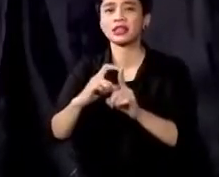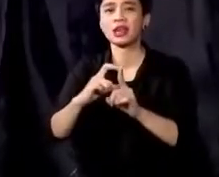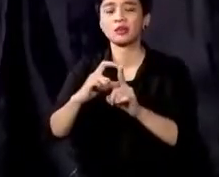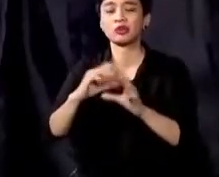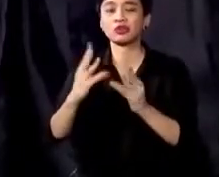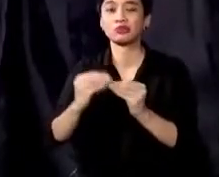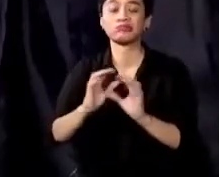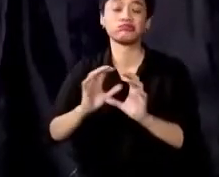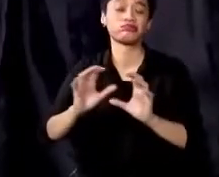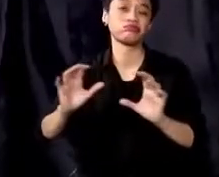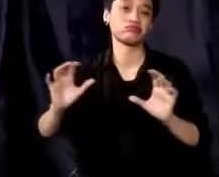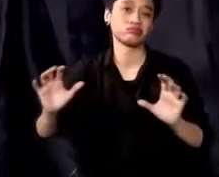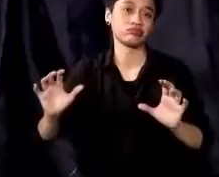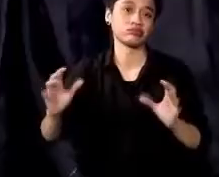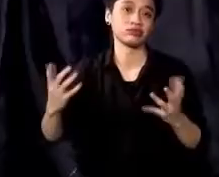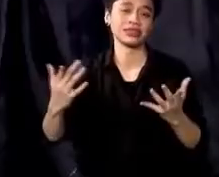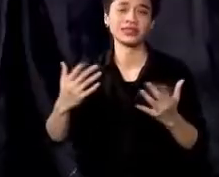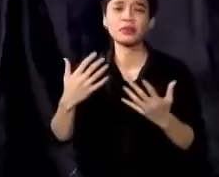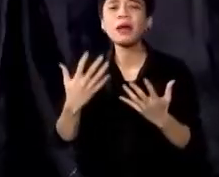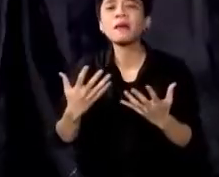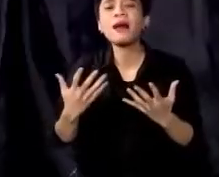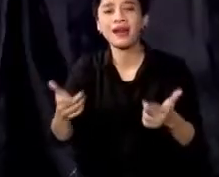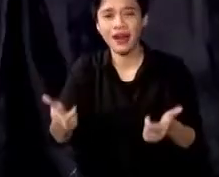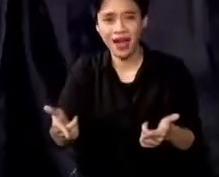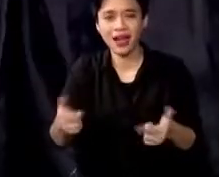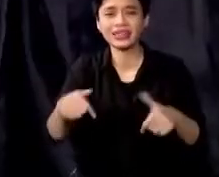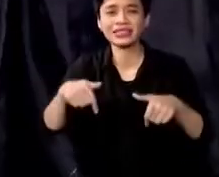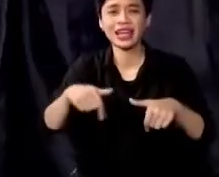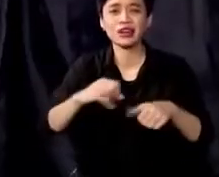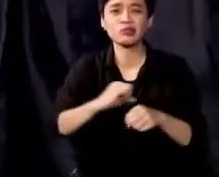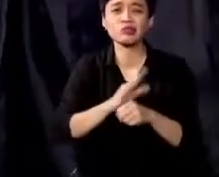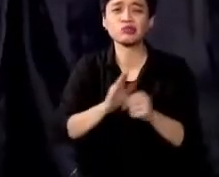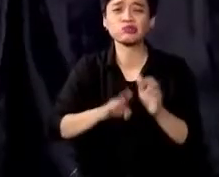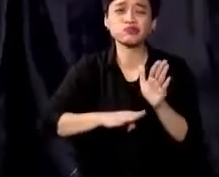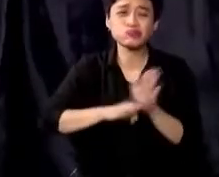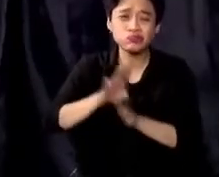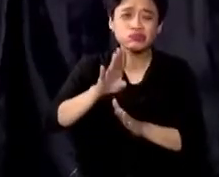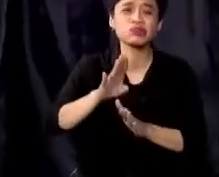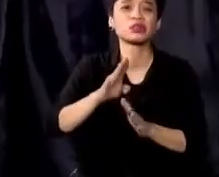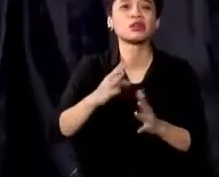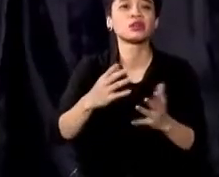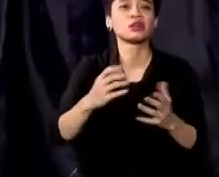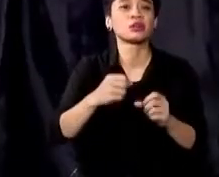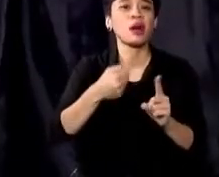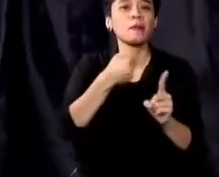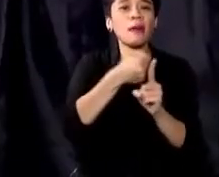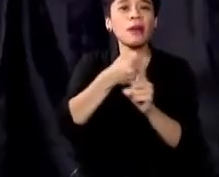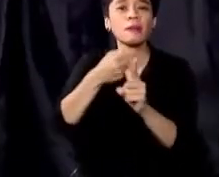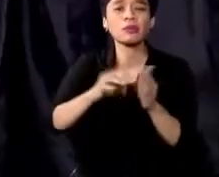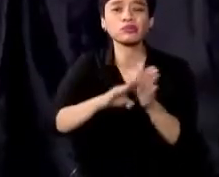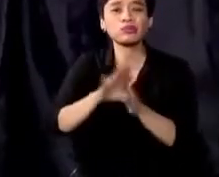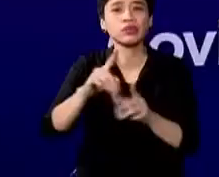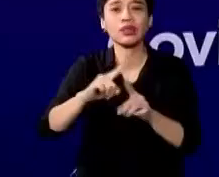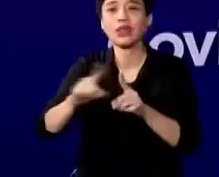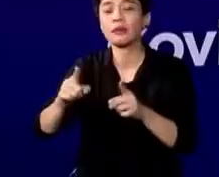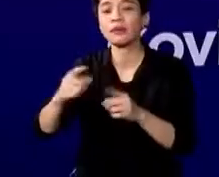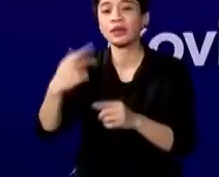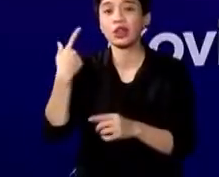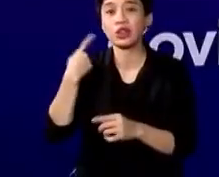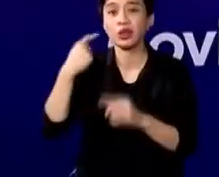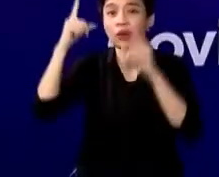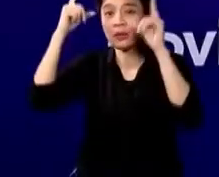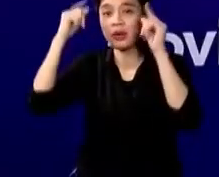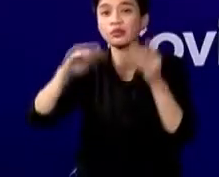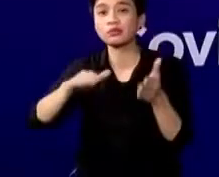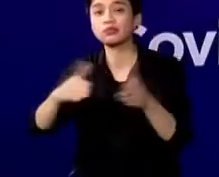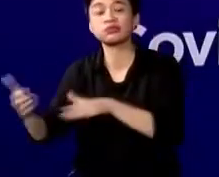terbanyak Bagaimana mengantisipasinya padahal jumlah kasus positif ini terus mengalami peningkatan P ya jadi